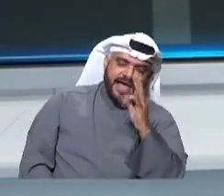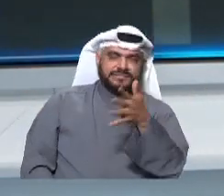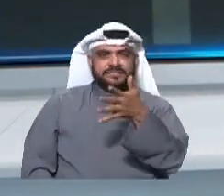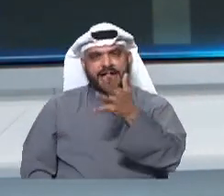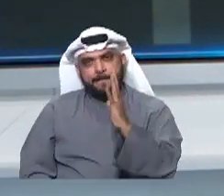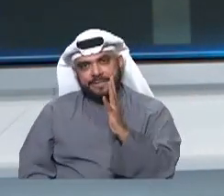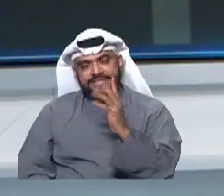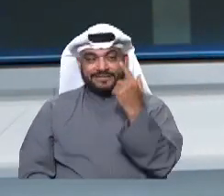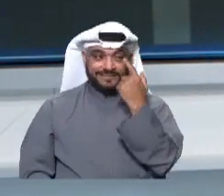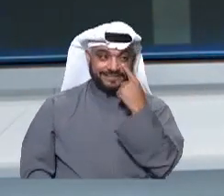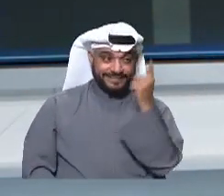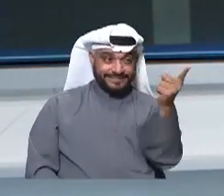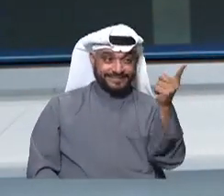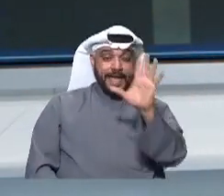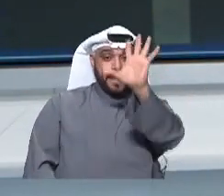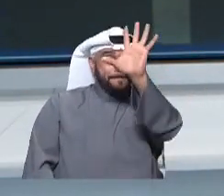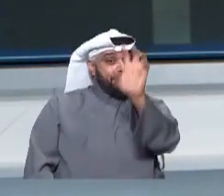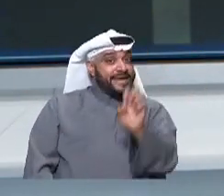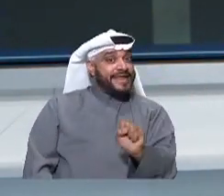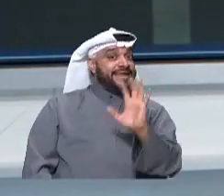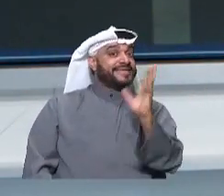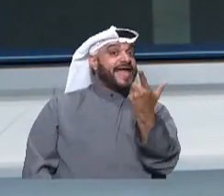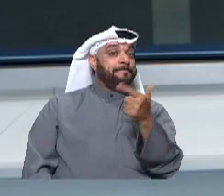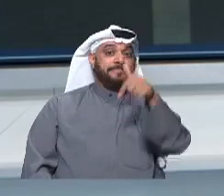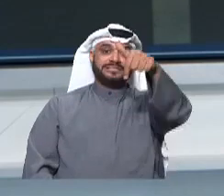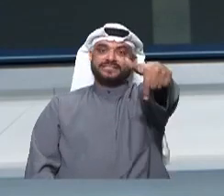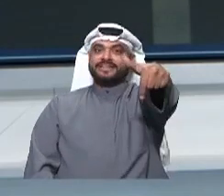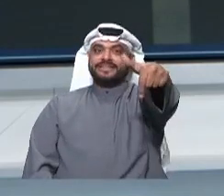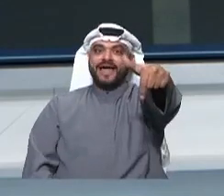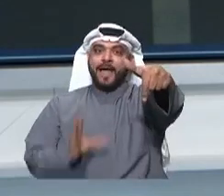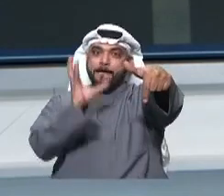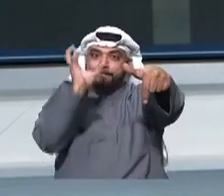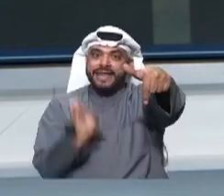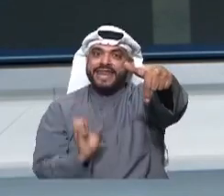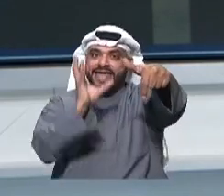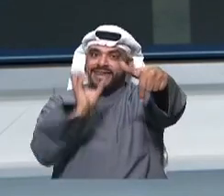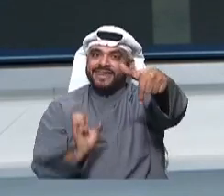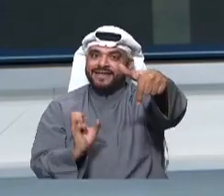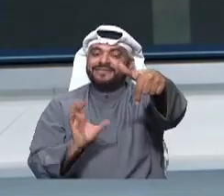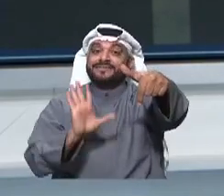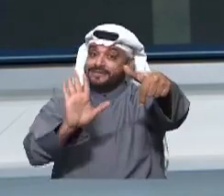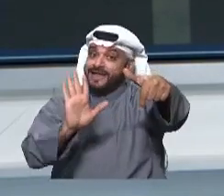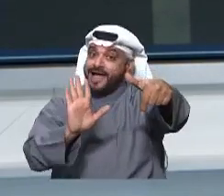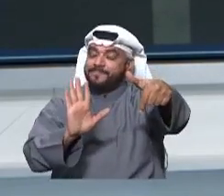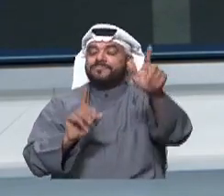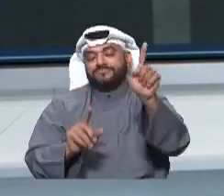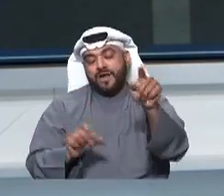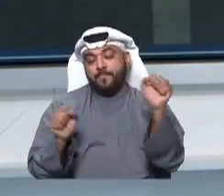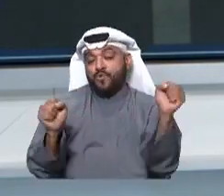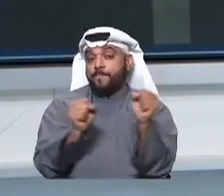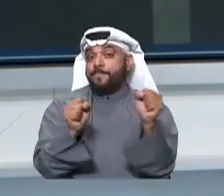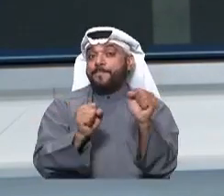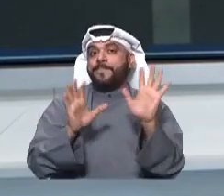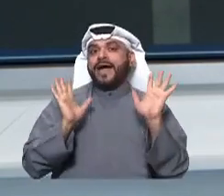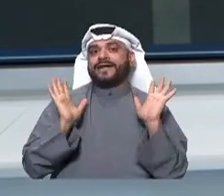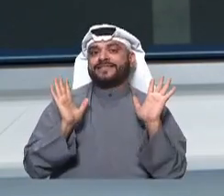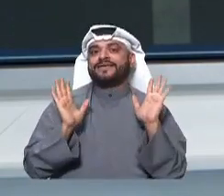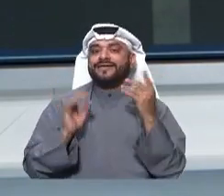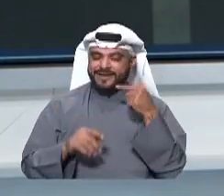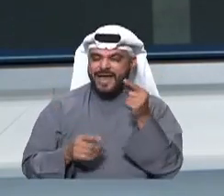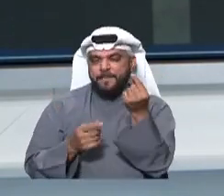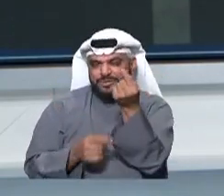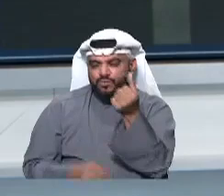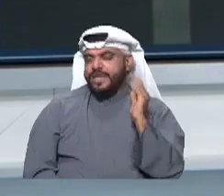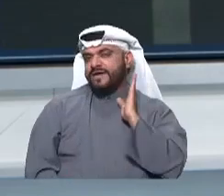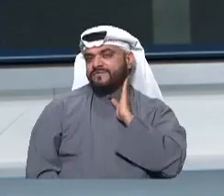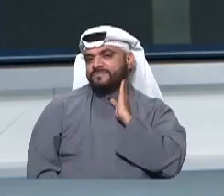15 درجة مئوية. بالنسبة للصغرى قد تصل إلى 6 درجات مئوية، ولكن متوقع تحول الرياح إلى رياح الكوز جنوبية شرقية مرة